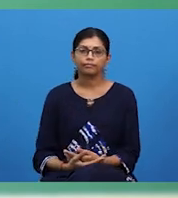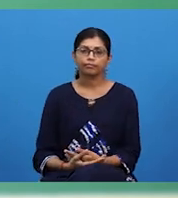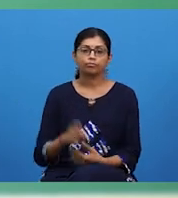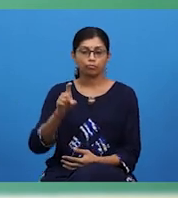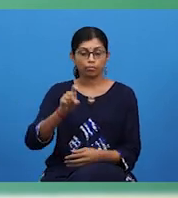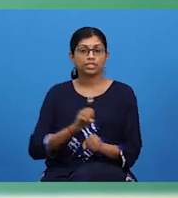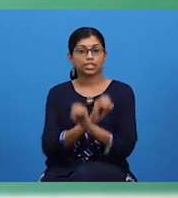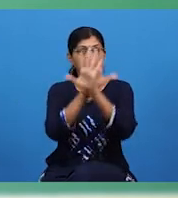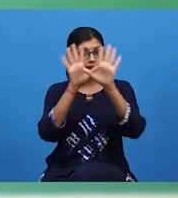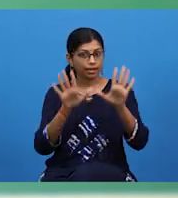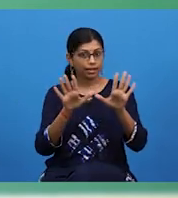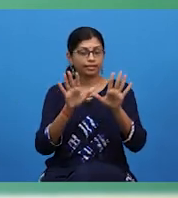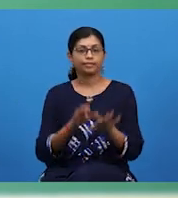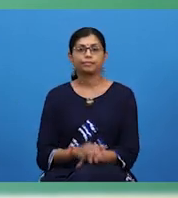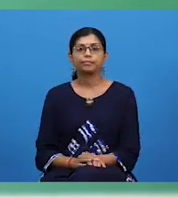Cuba terangkan.